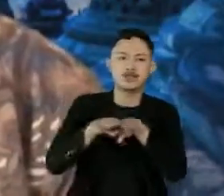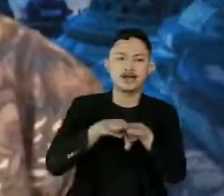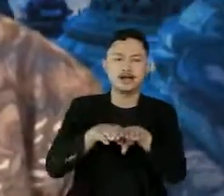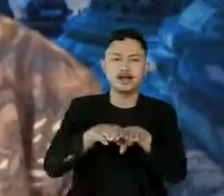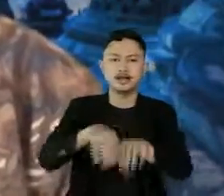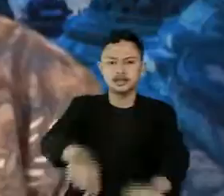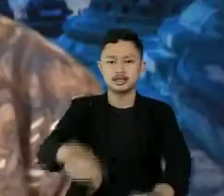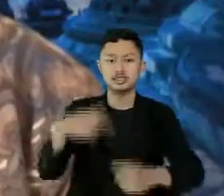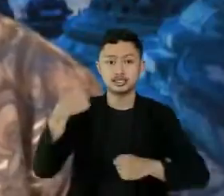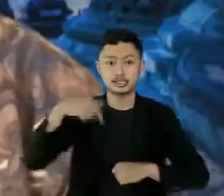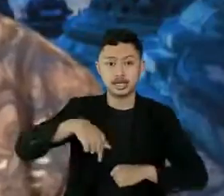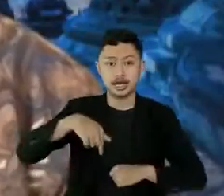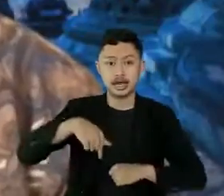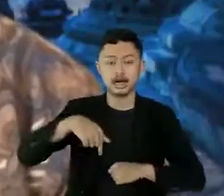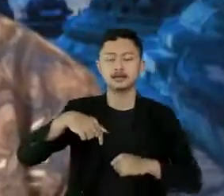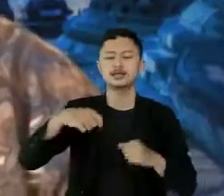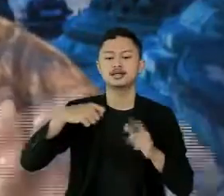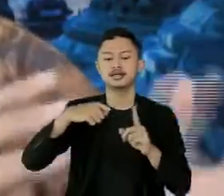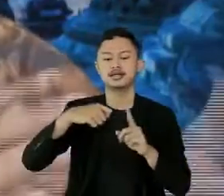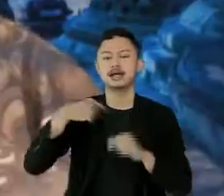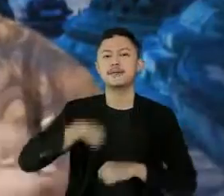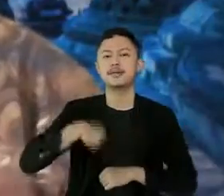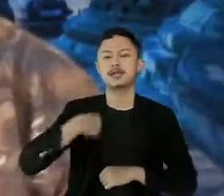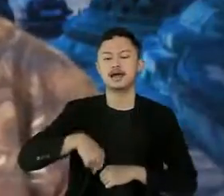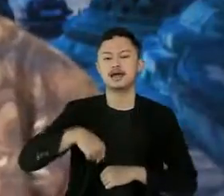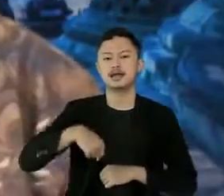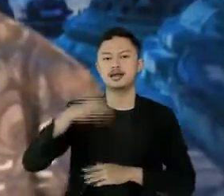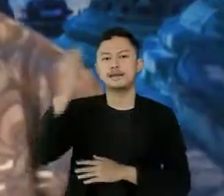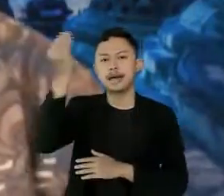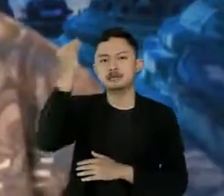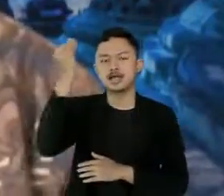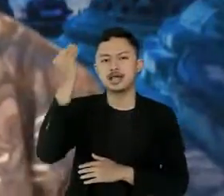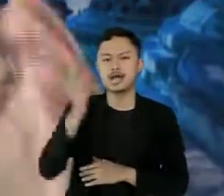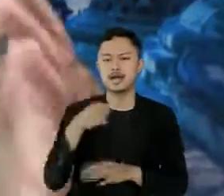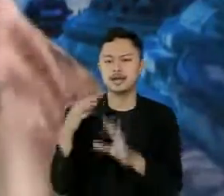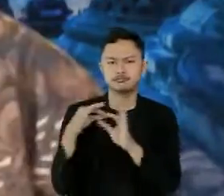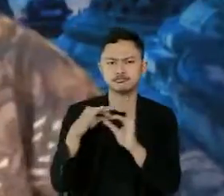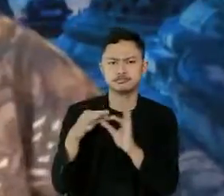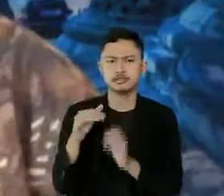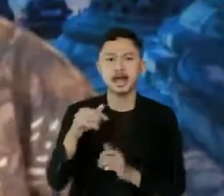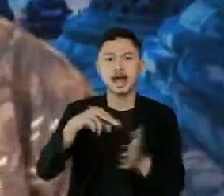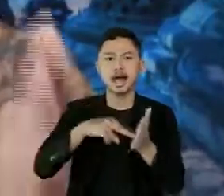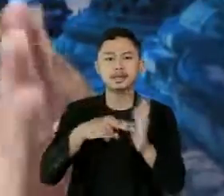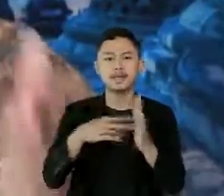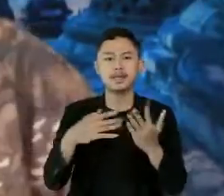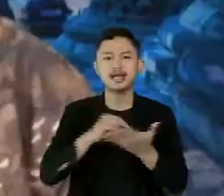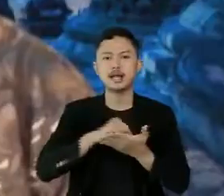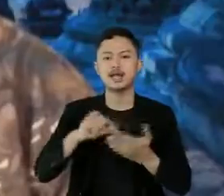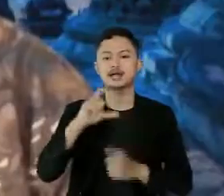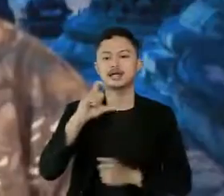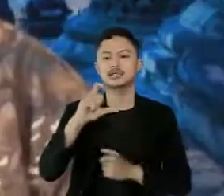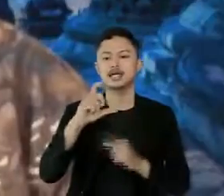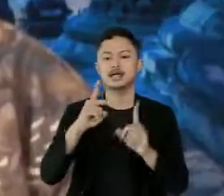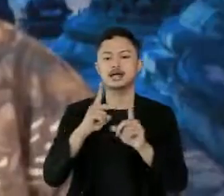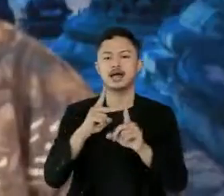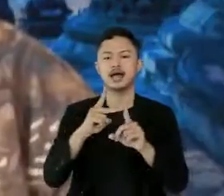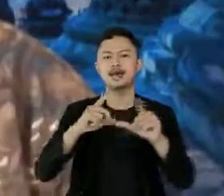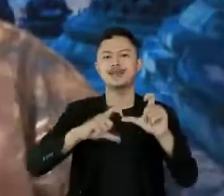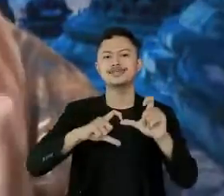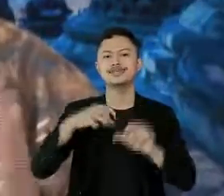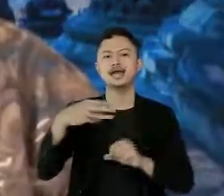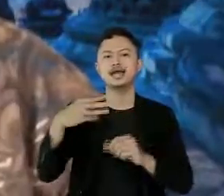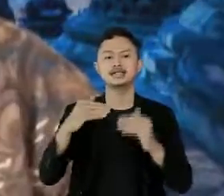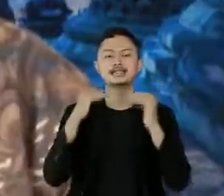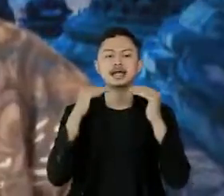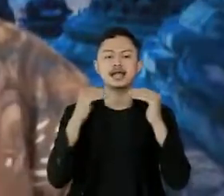yang sekarang ini disebut sebagai CHSE. Jadi kita dari awal sudah siap, Pak Troy, dari sisi kesiapan untuk melakukan